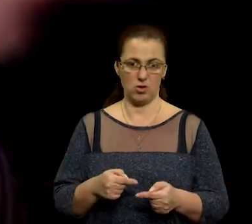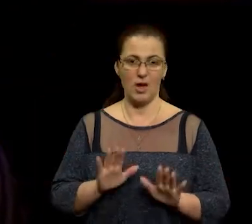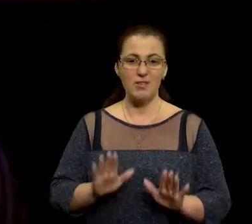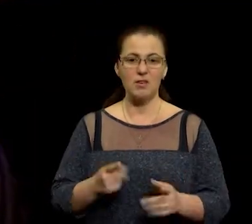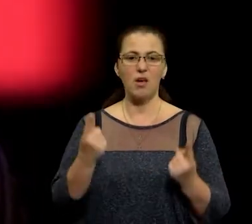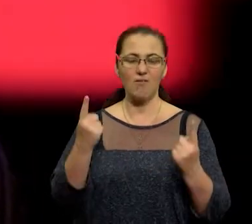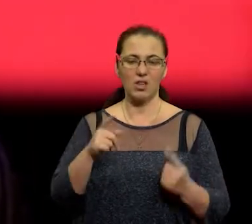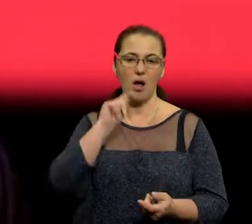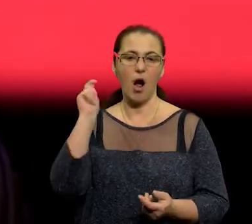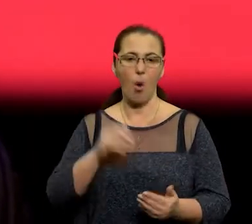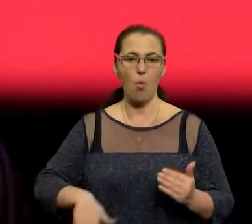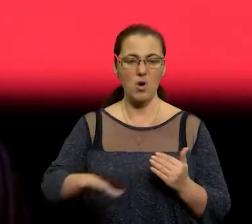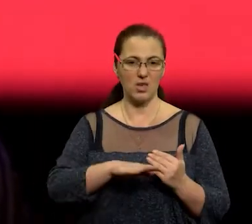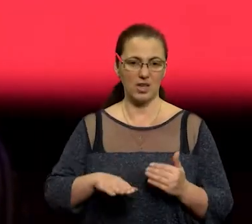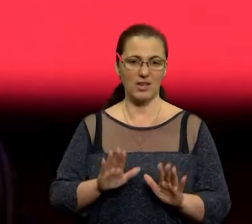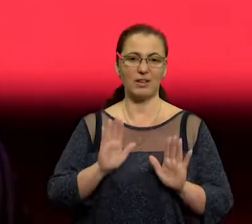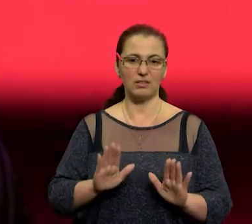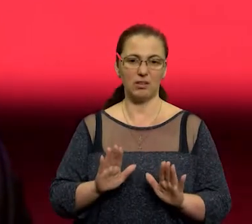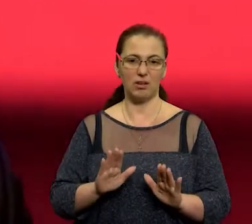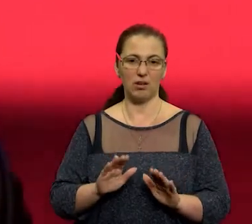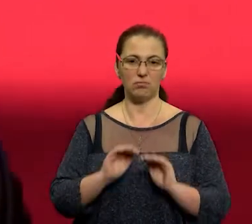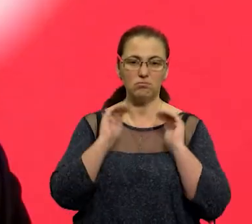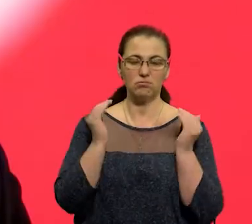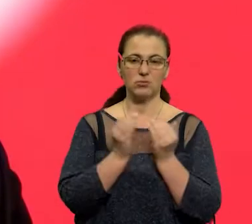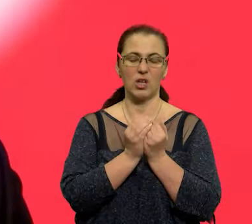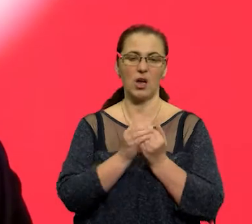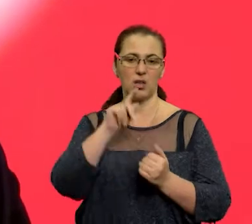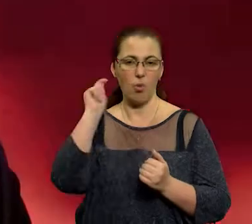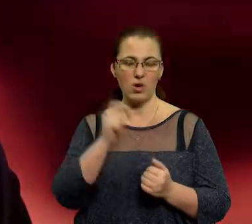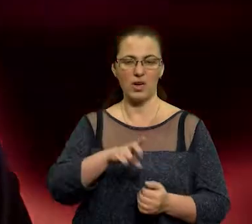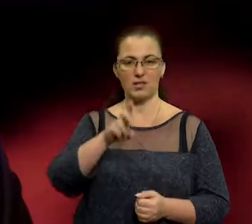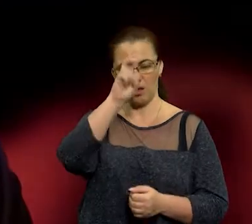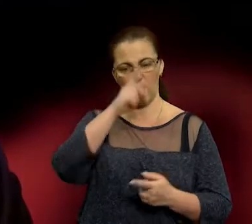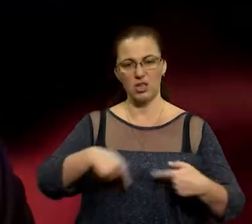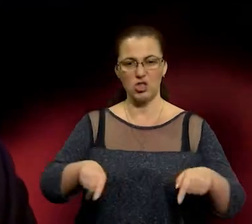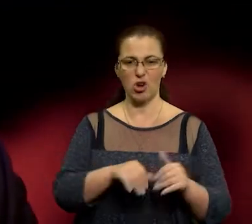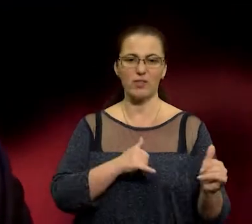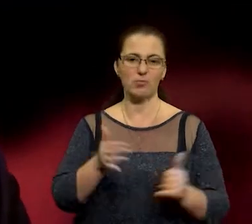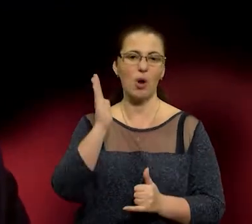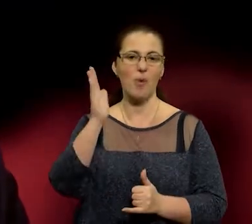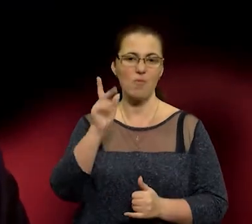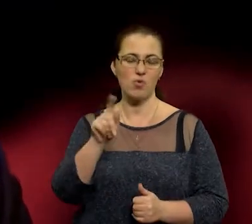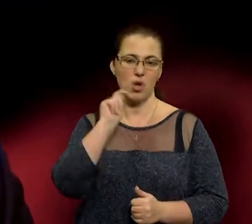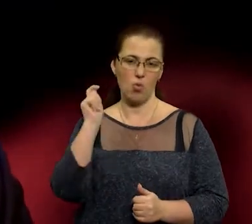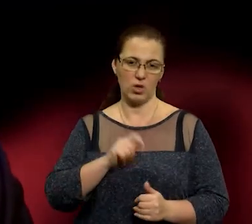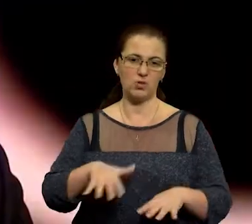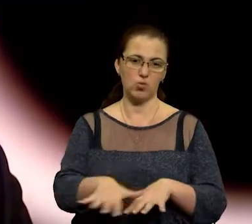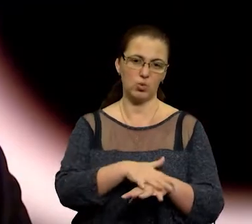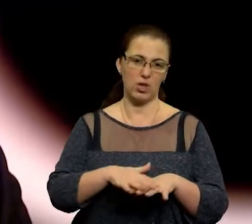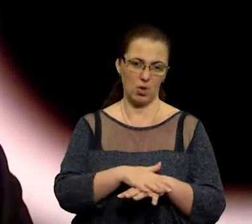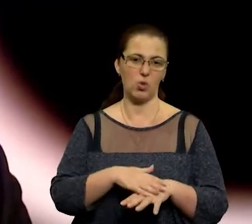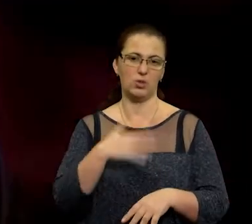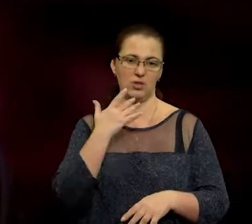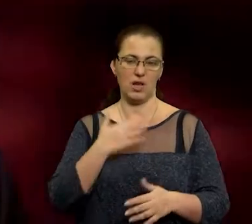велика Україна, тільки унітарна українська держава забезпечить майбутнє українському народу,